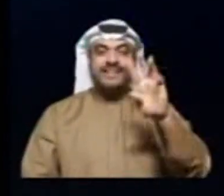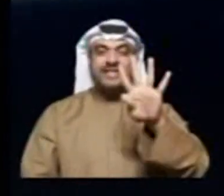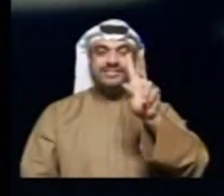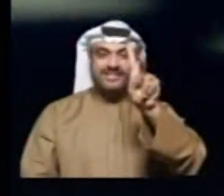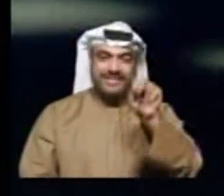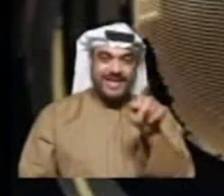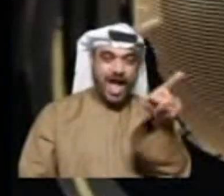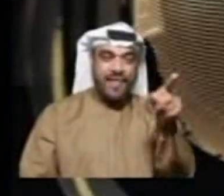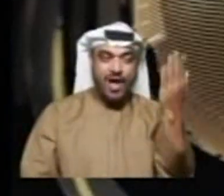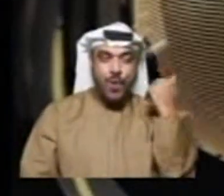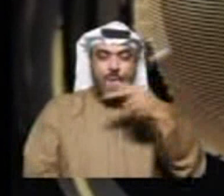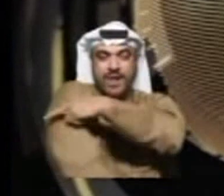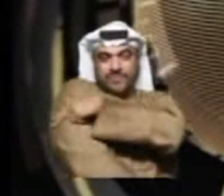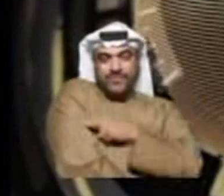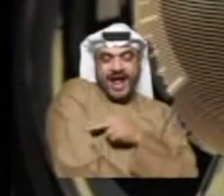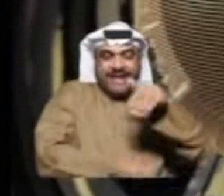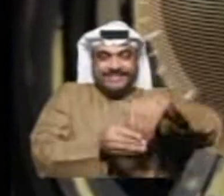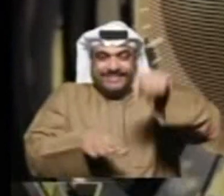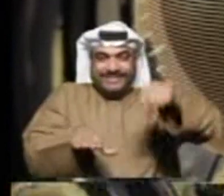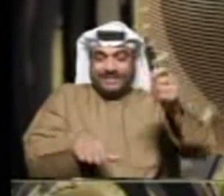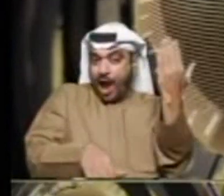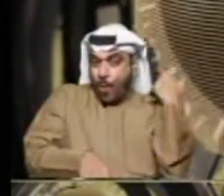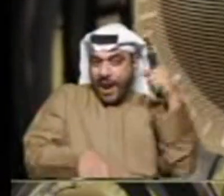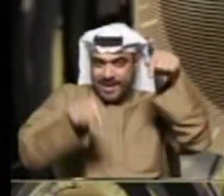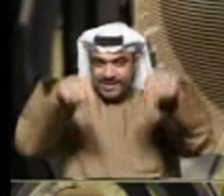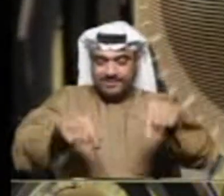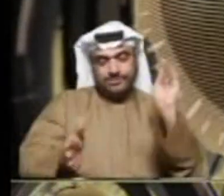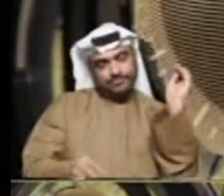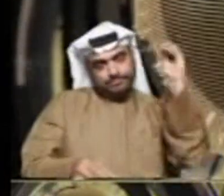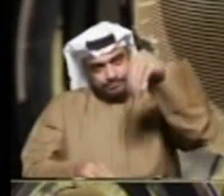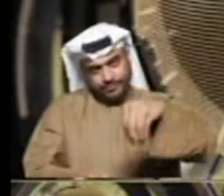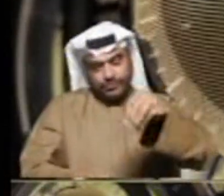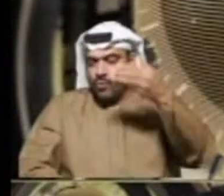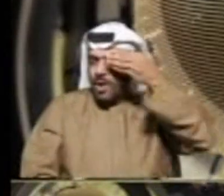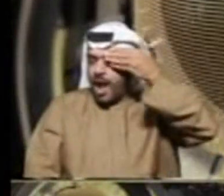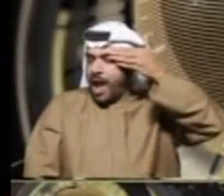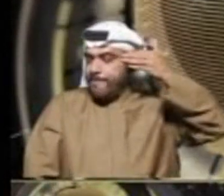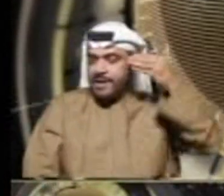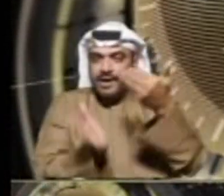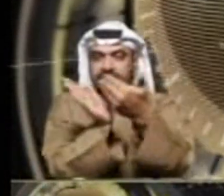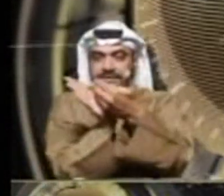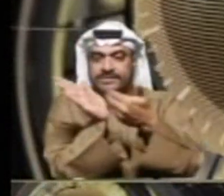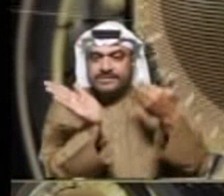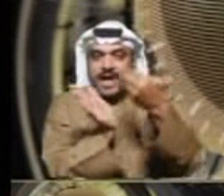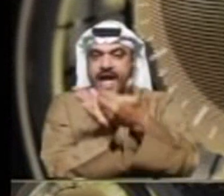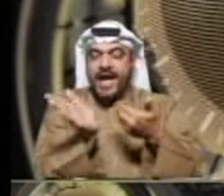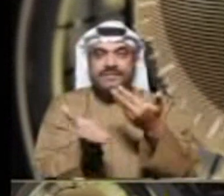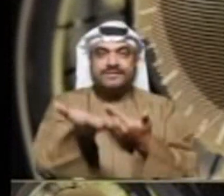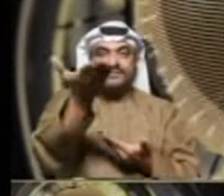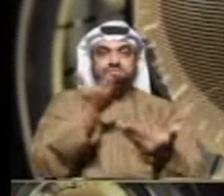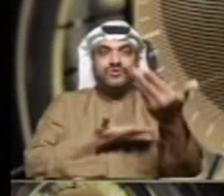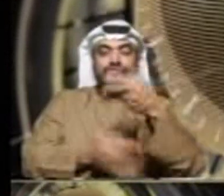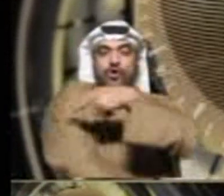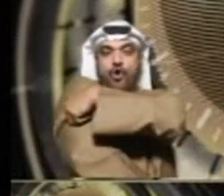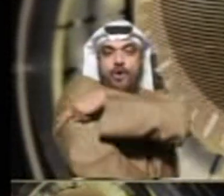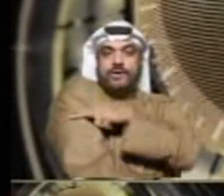الاقتصادية والاجتماعية لغربي آسيا سكوا. وتشغل دشتي وهي خبيرة اقتصادية منصب عضو في